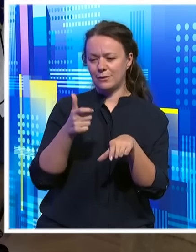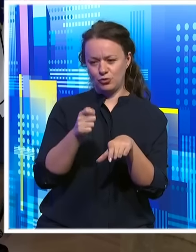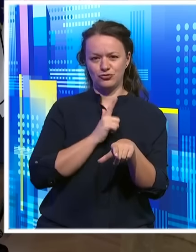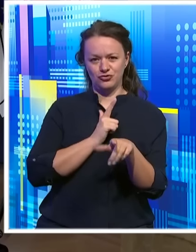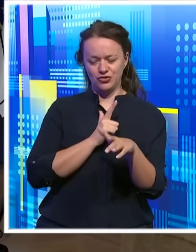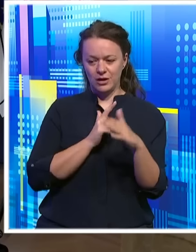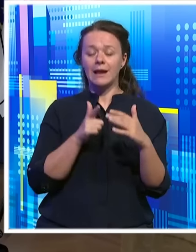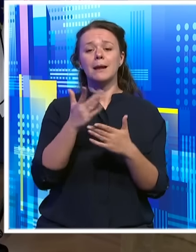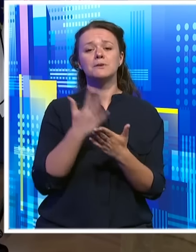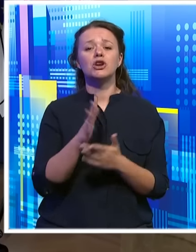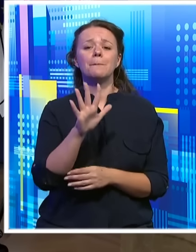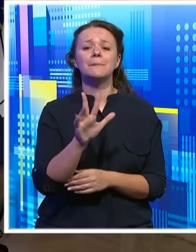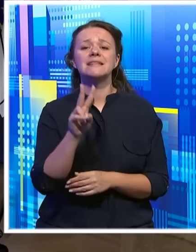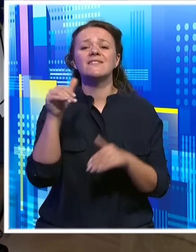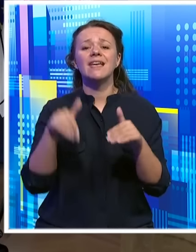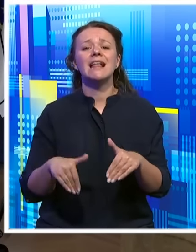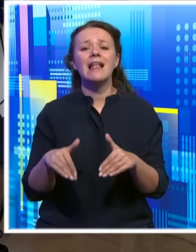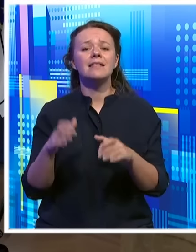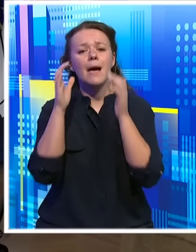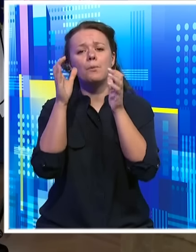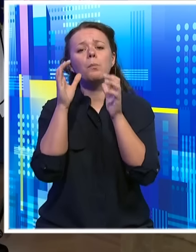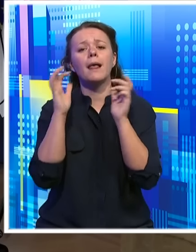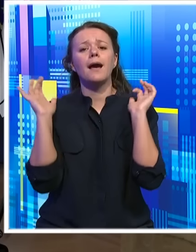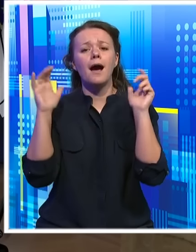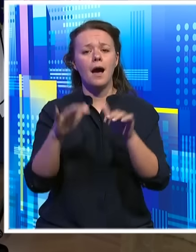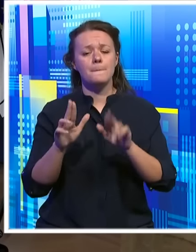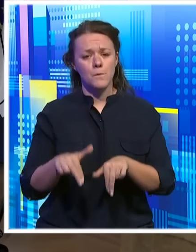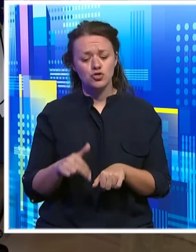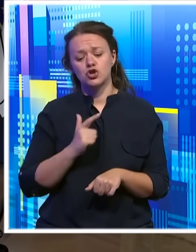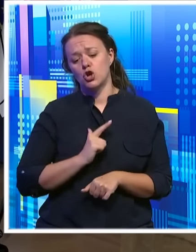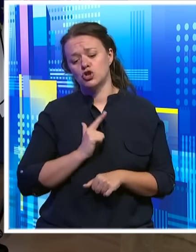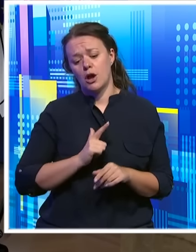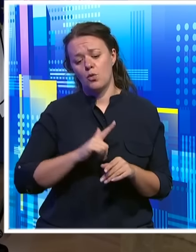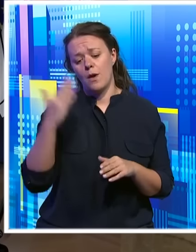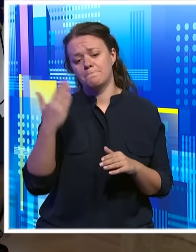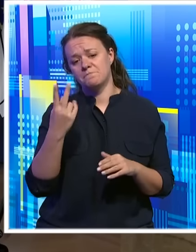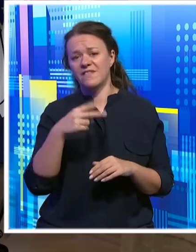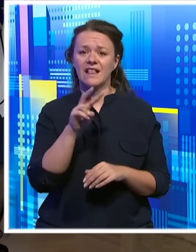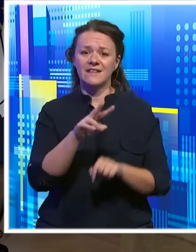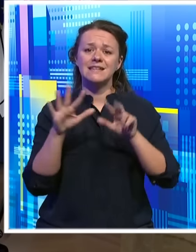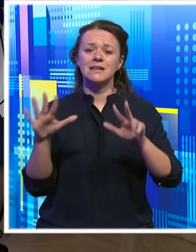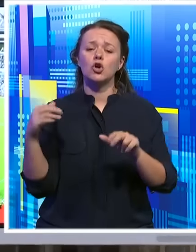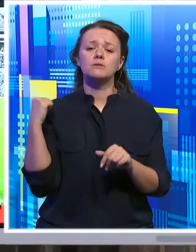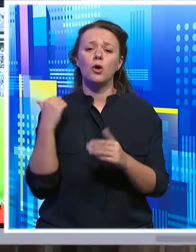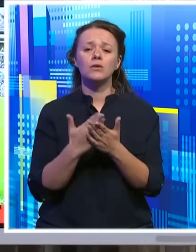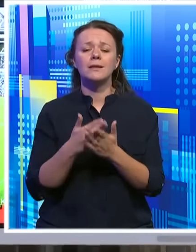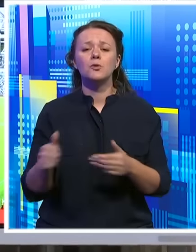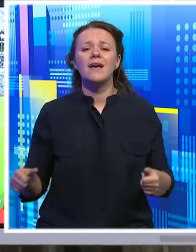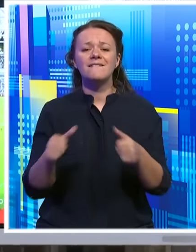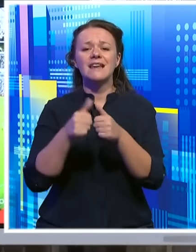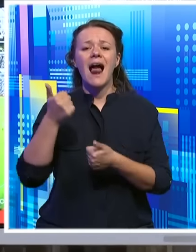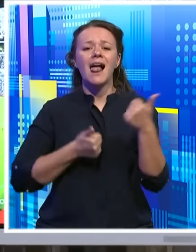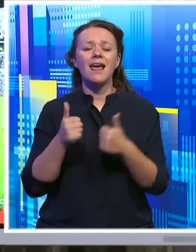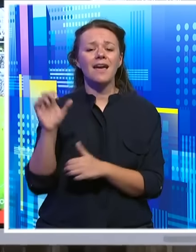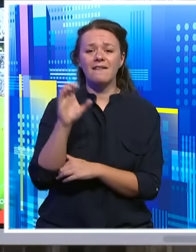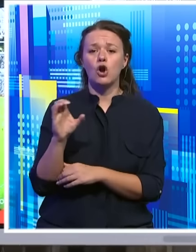primati 52.000 ljudi. Mi očekujemo već 2028. godine da igra se finale Lige Evrope